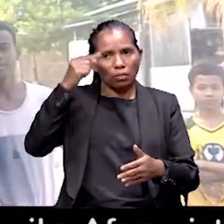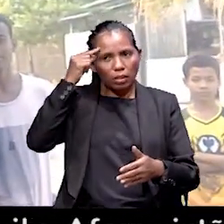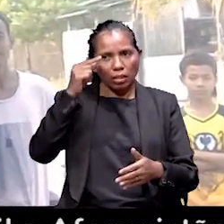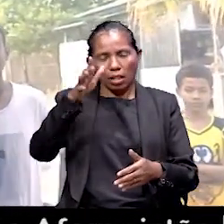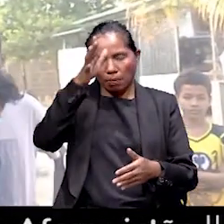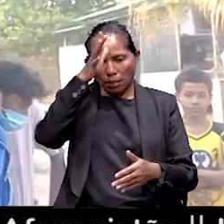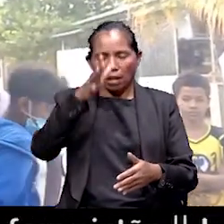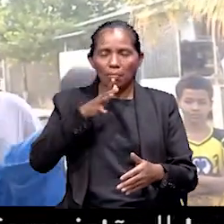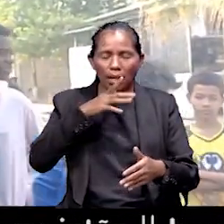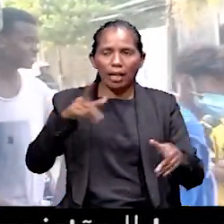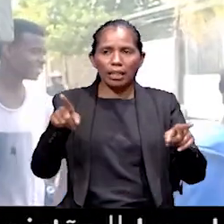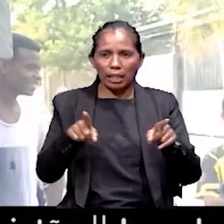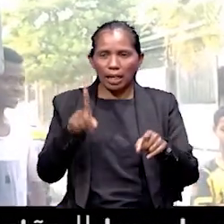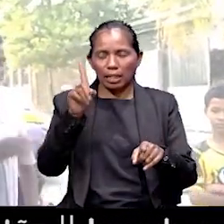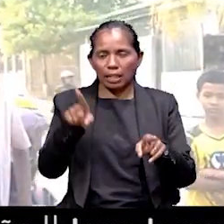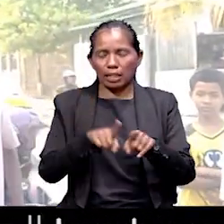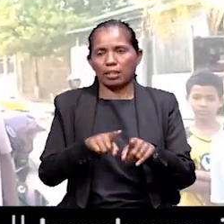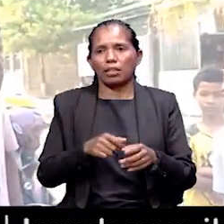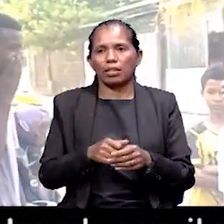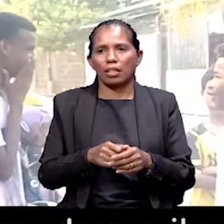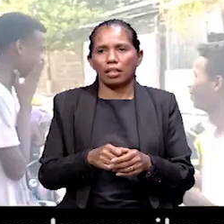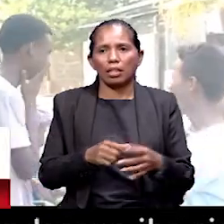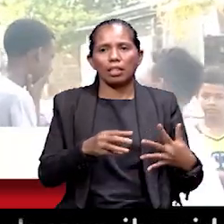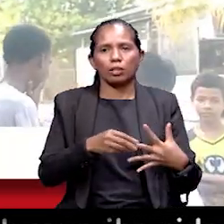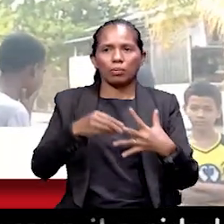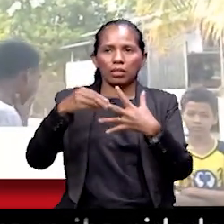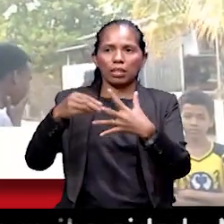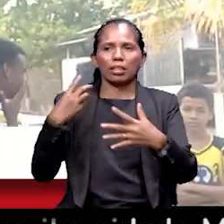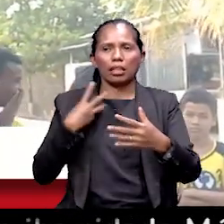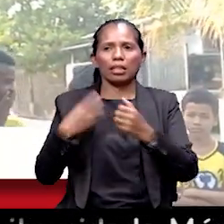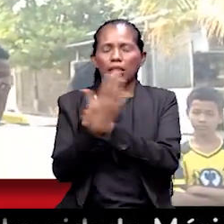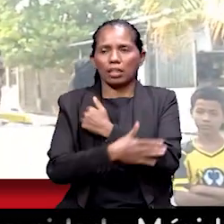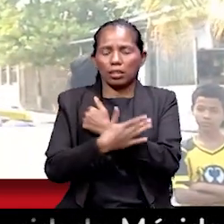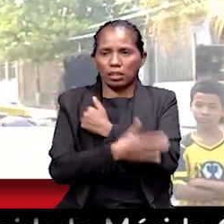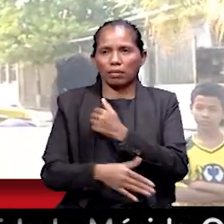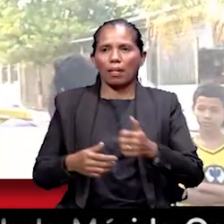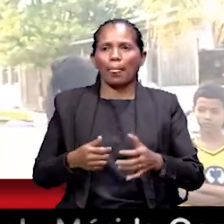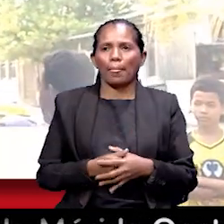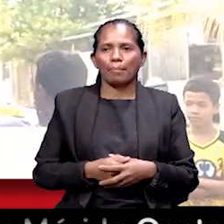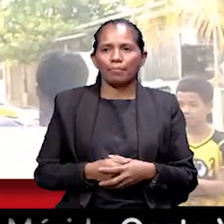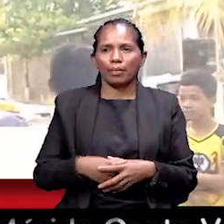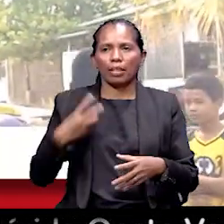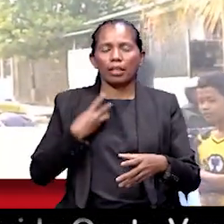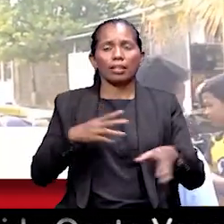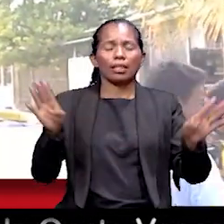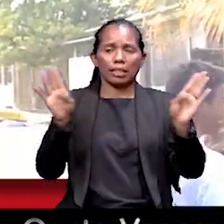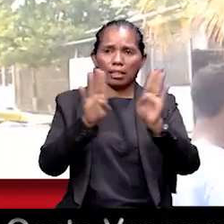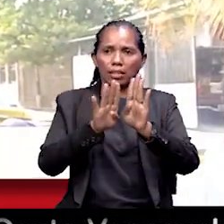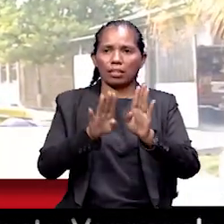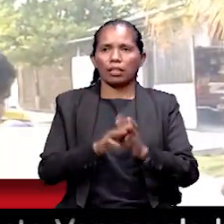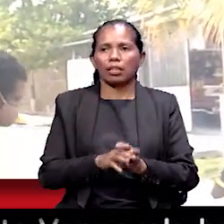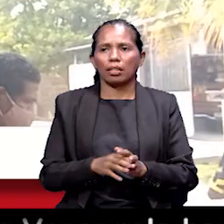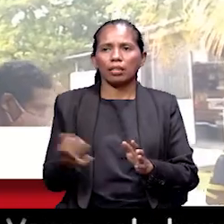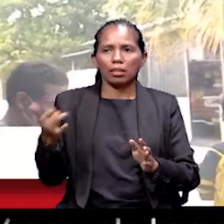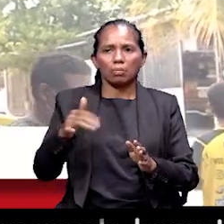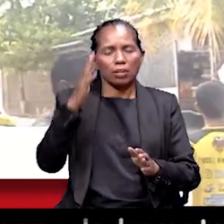mengamang ida. Debe mak liliu. Ya kita ni ni anak sana. Pele kari kane san. Kita share kawana. Pele menu siramu